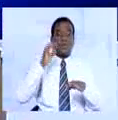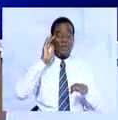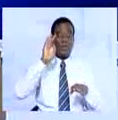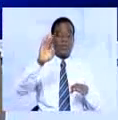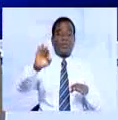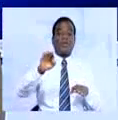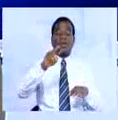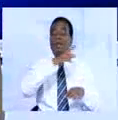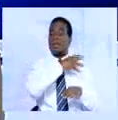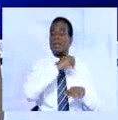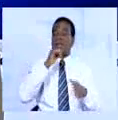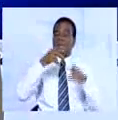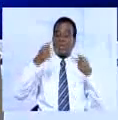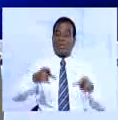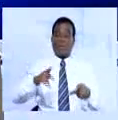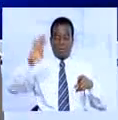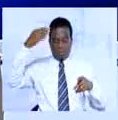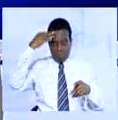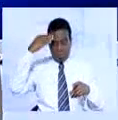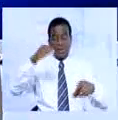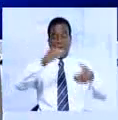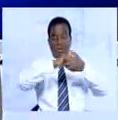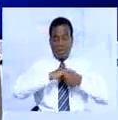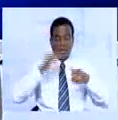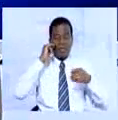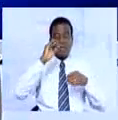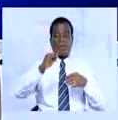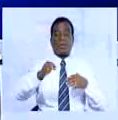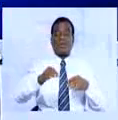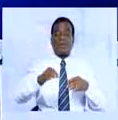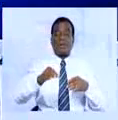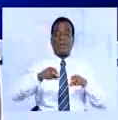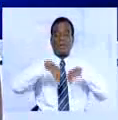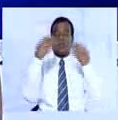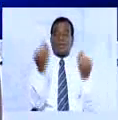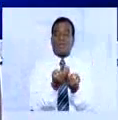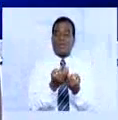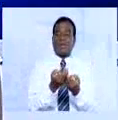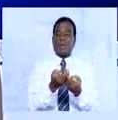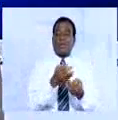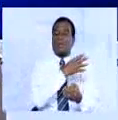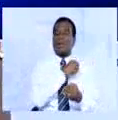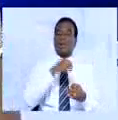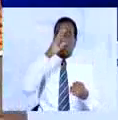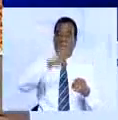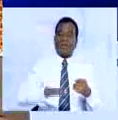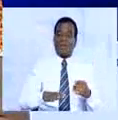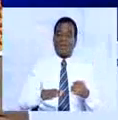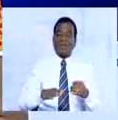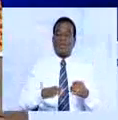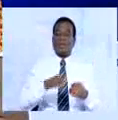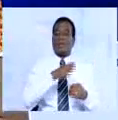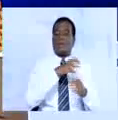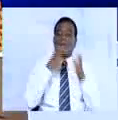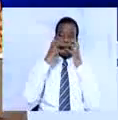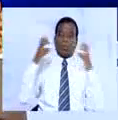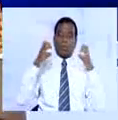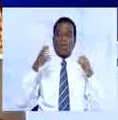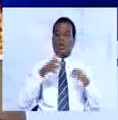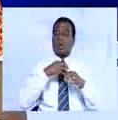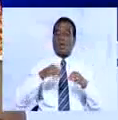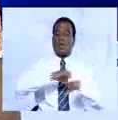C'était en présence du ministre de la Solidarité, de la Femme, de la Famille, de la Femme et de l'Enfant. Anne-Désirée